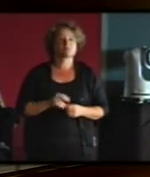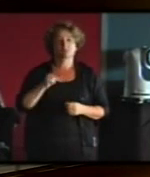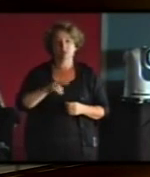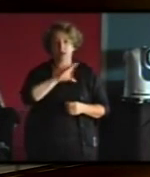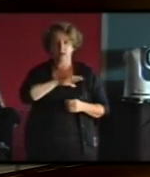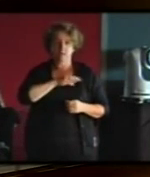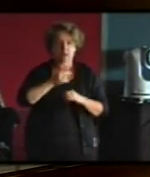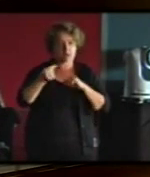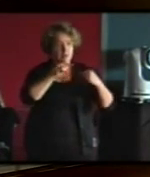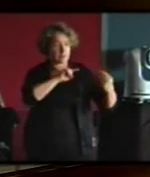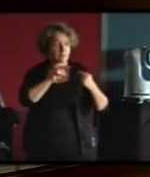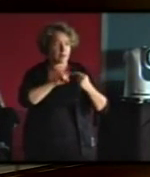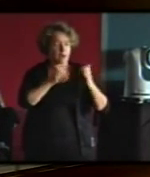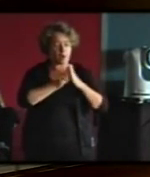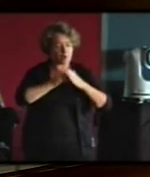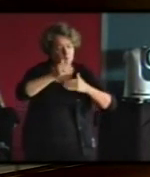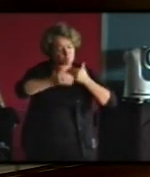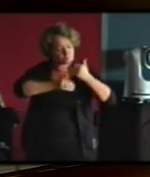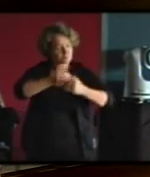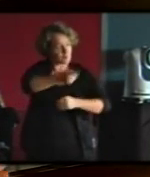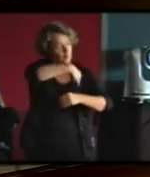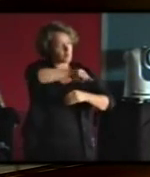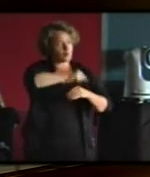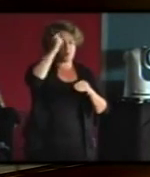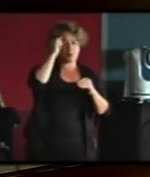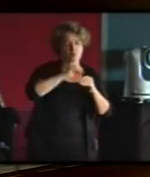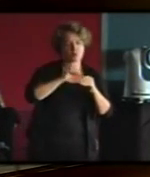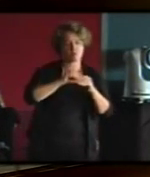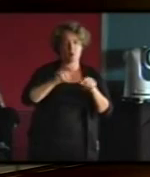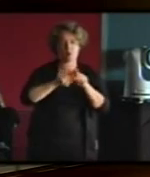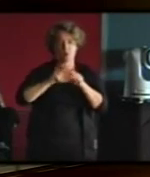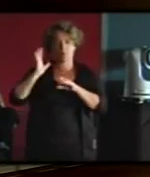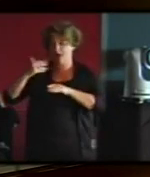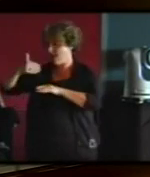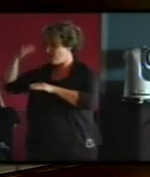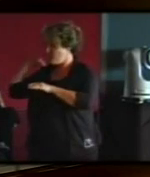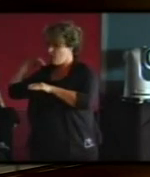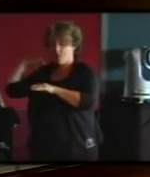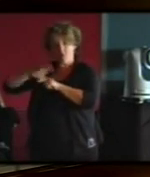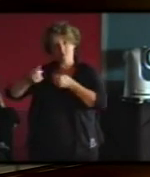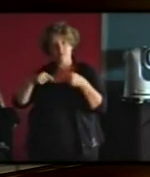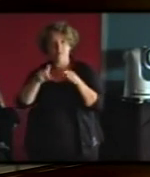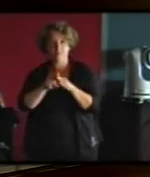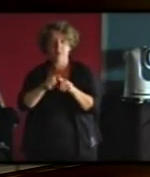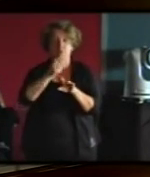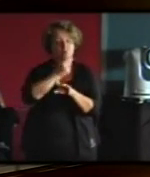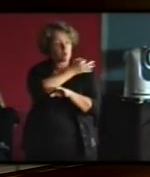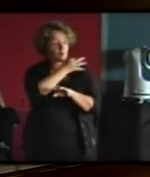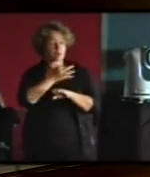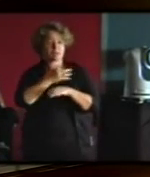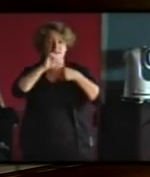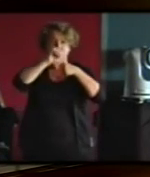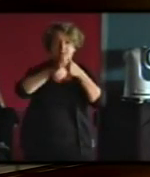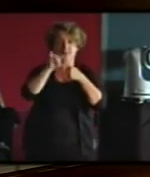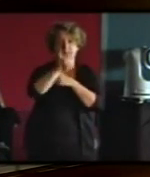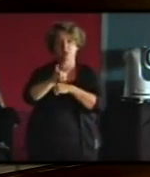peu plus loin, puisqu'on parlait de faut-il refaire comme avant, Madame tout à l'heure a parlé du façadisme à Paris à propos de l'haussmannien,